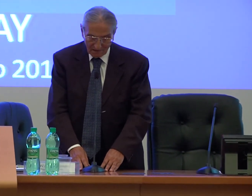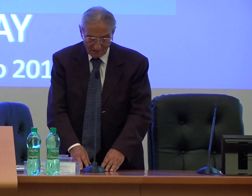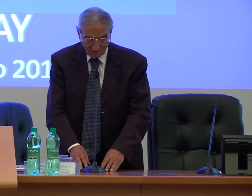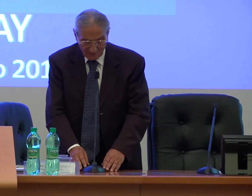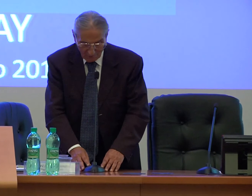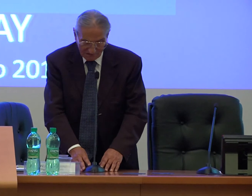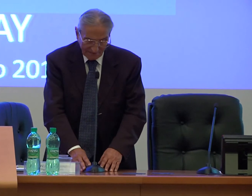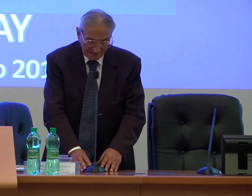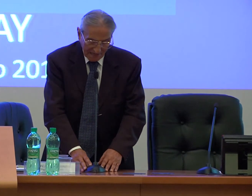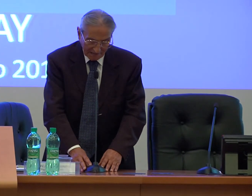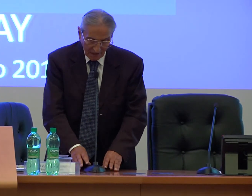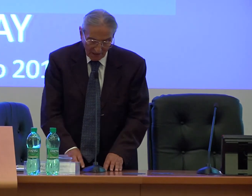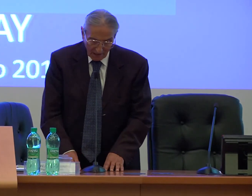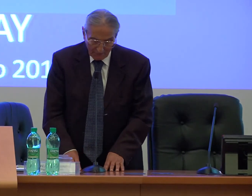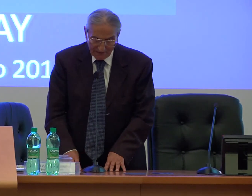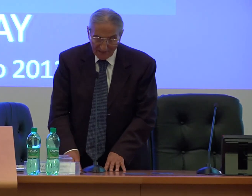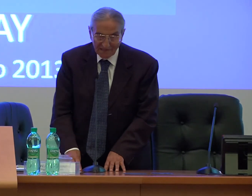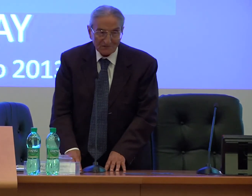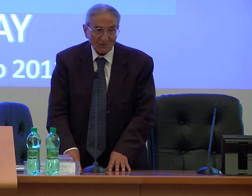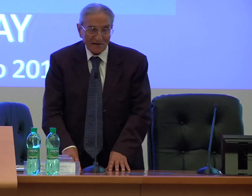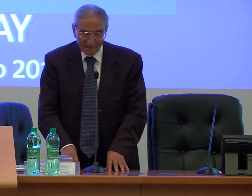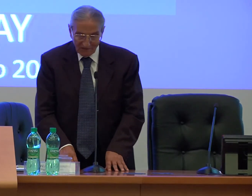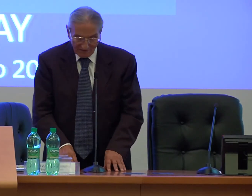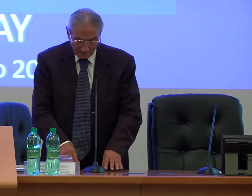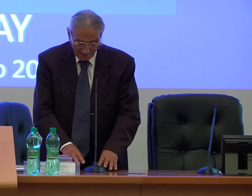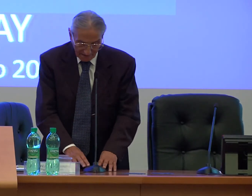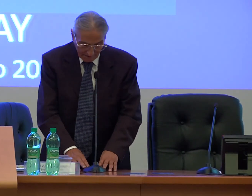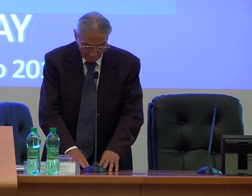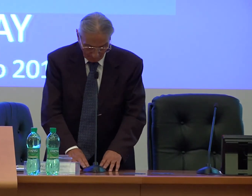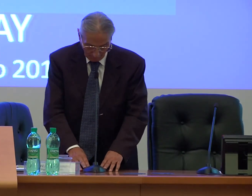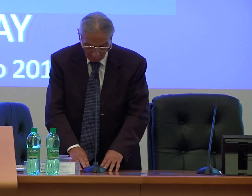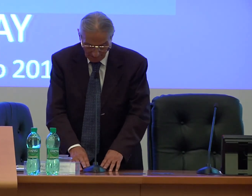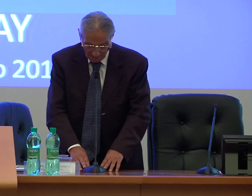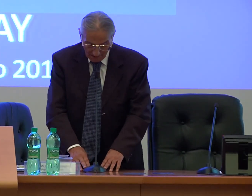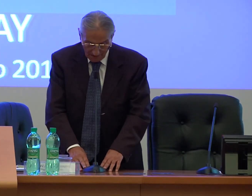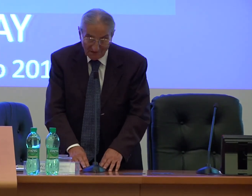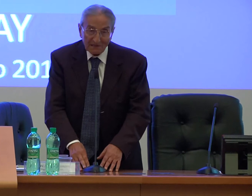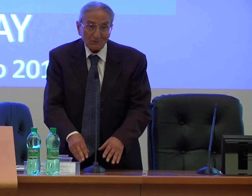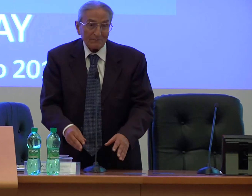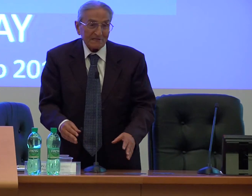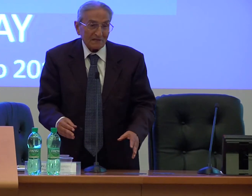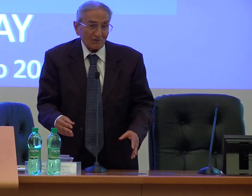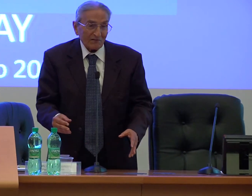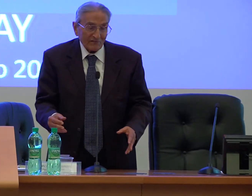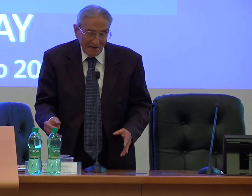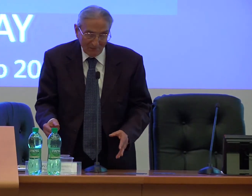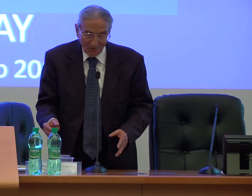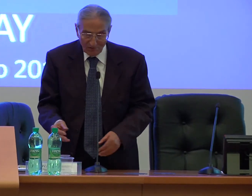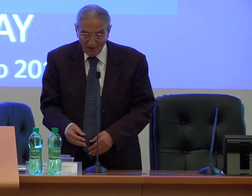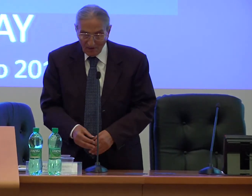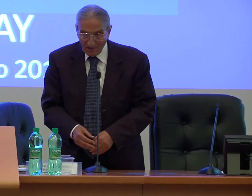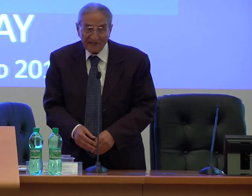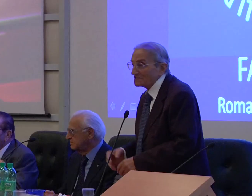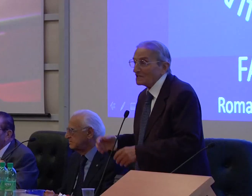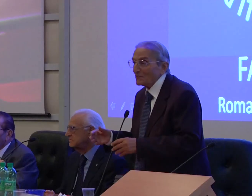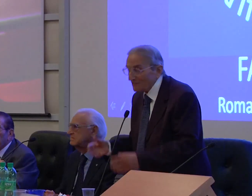mattinata per il terzo anno del Fund Day. Naturalmente non avevamo